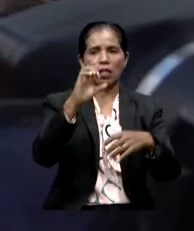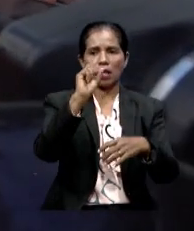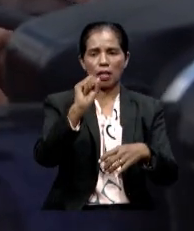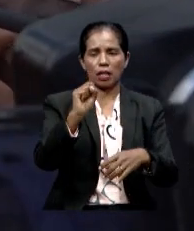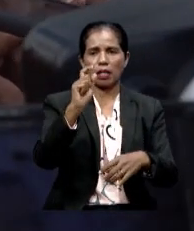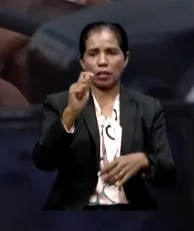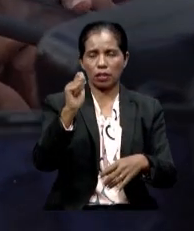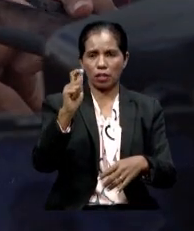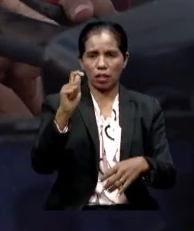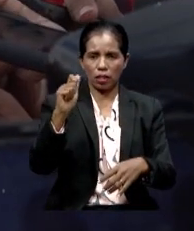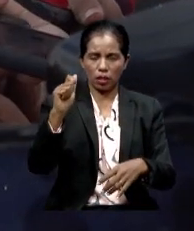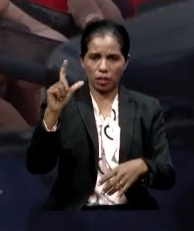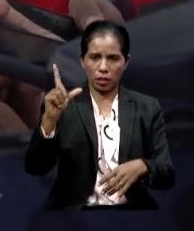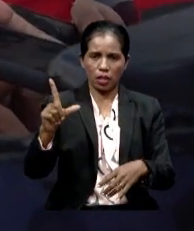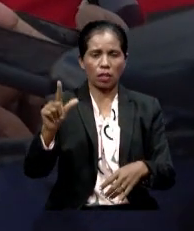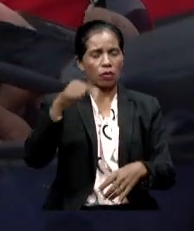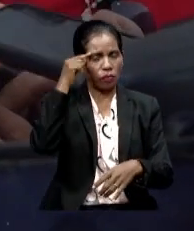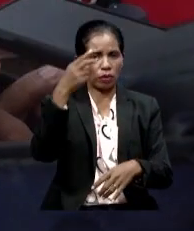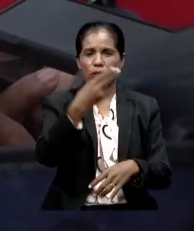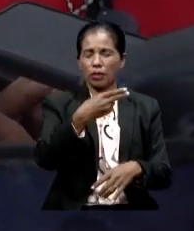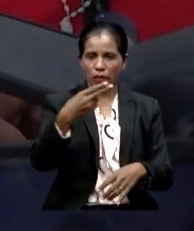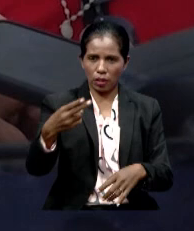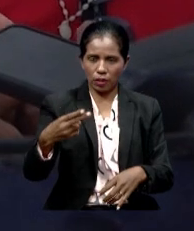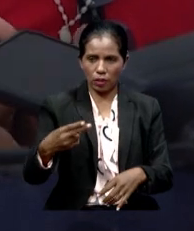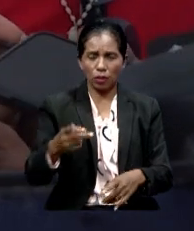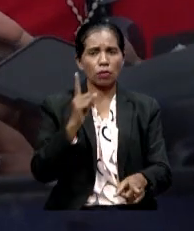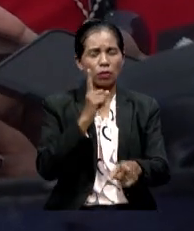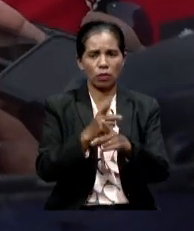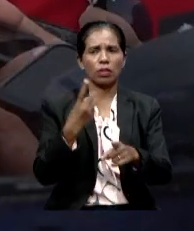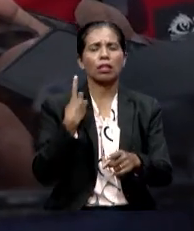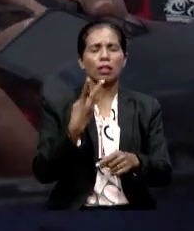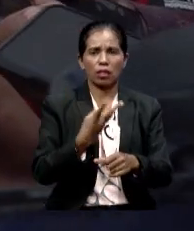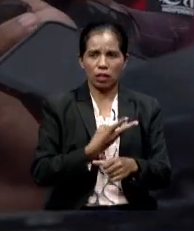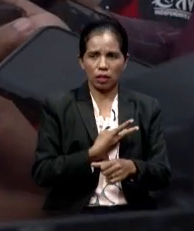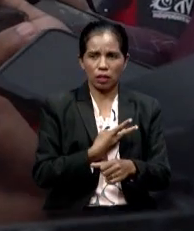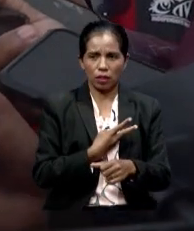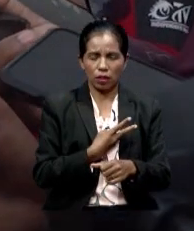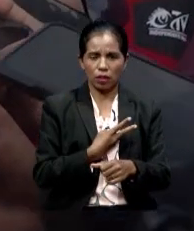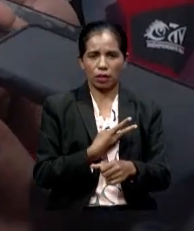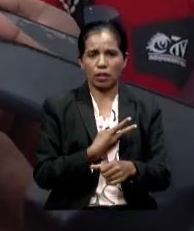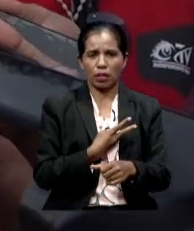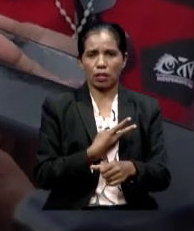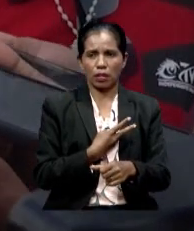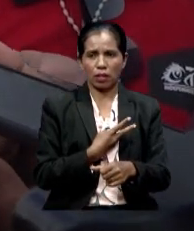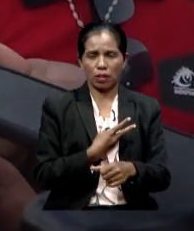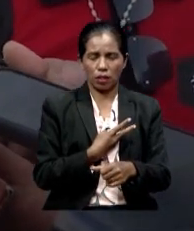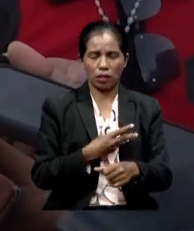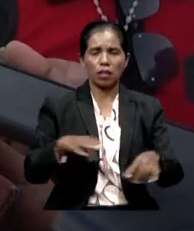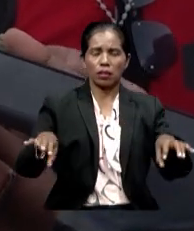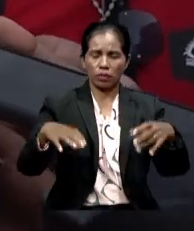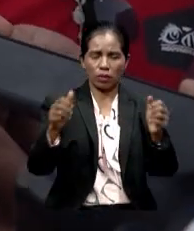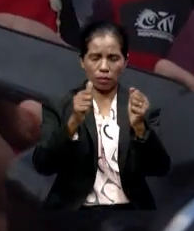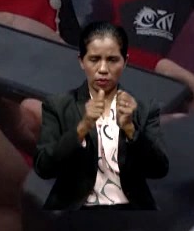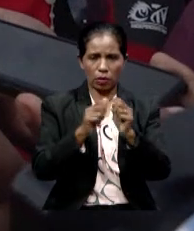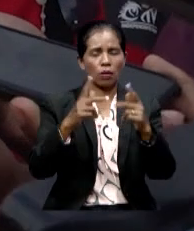governo Indonesia ini ya di tur lolos itania itania kontrak tidak oh ini kok